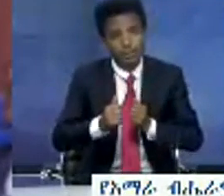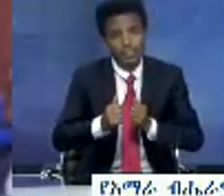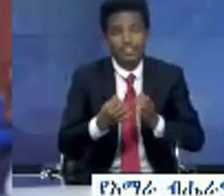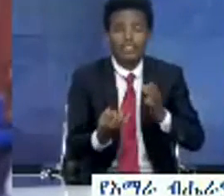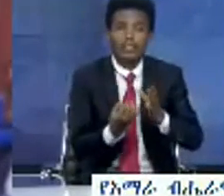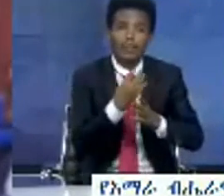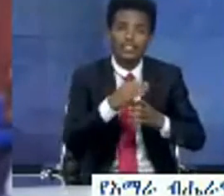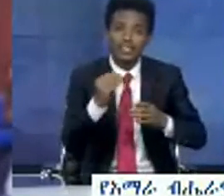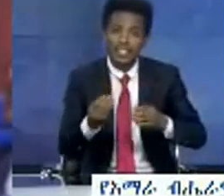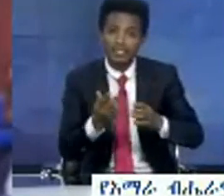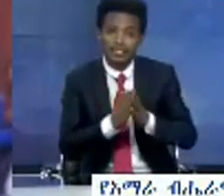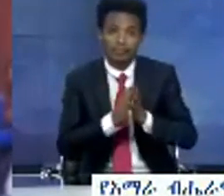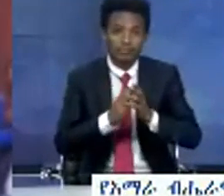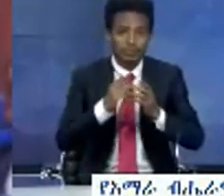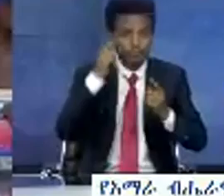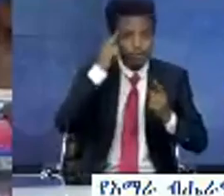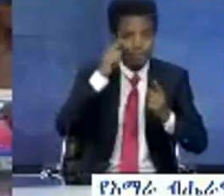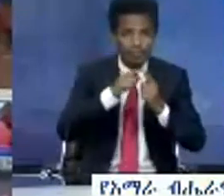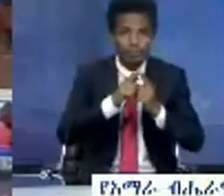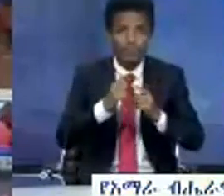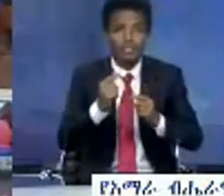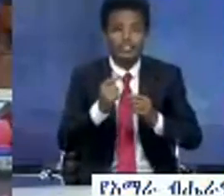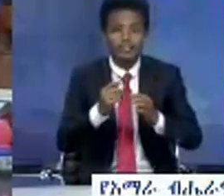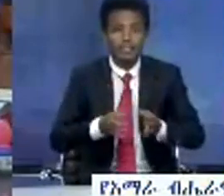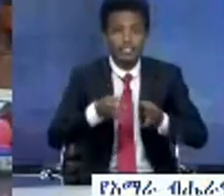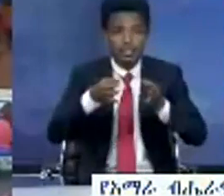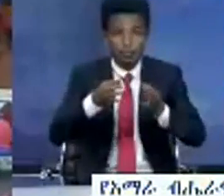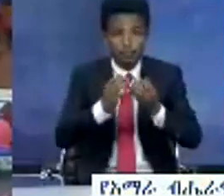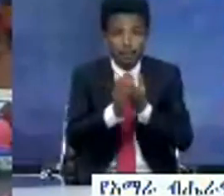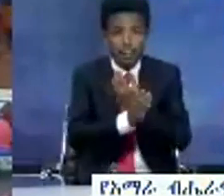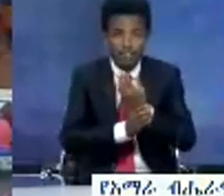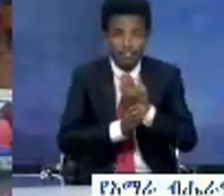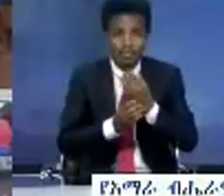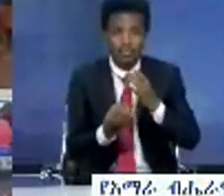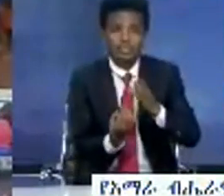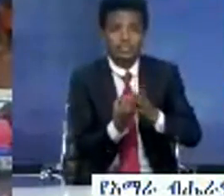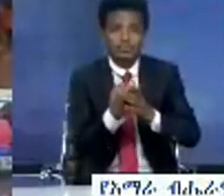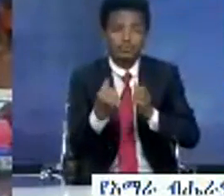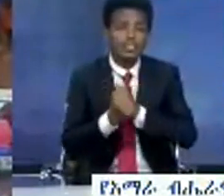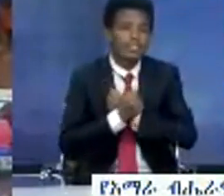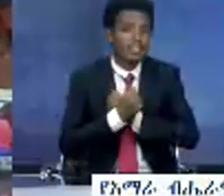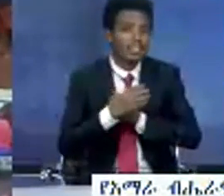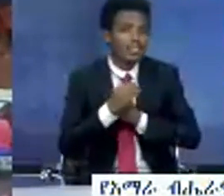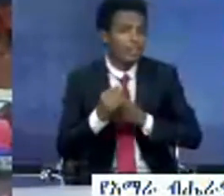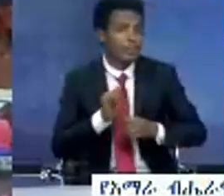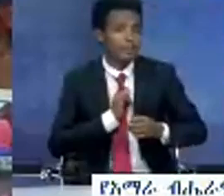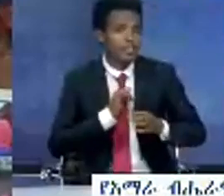የልማትና የትግል መስተጋብሮች ለሀገራችሁና ለወገናችሁ ካላችሁ ፍቅርና የባለቤትነት መንፈስ